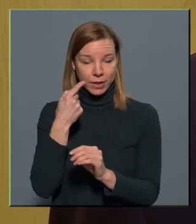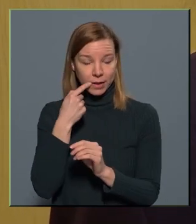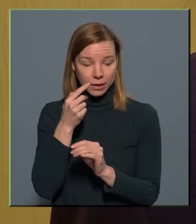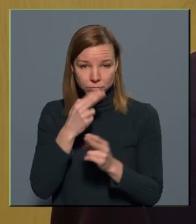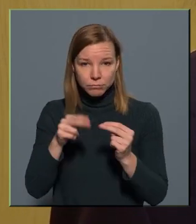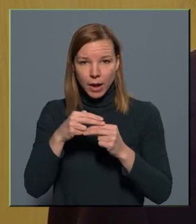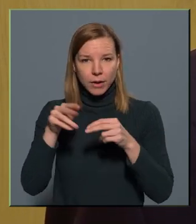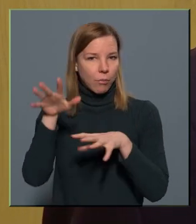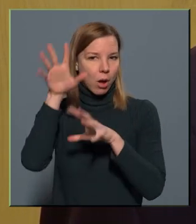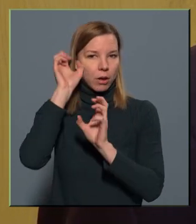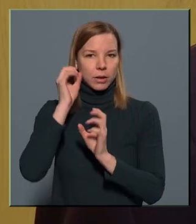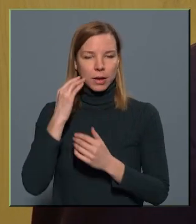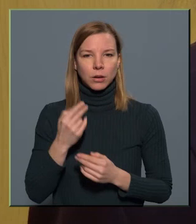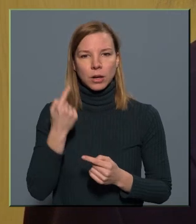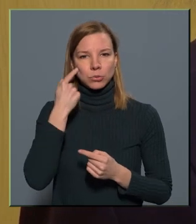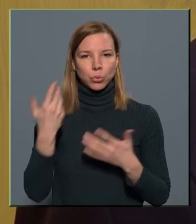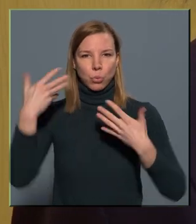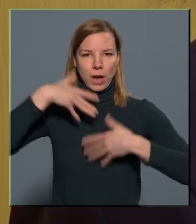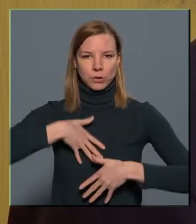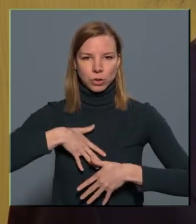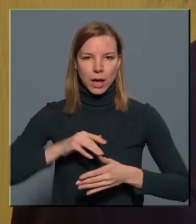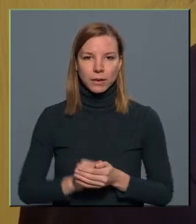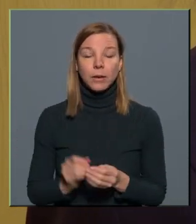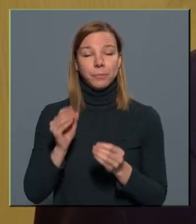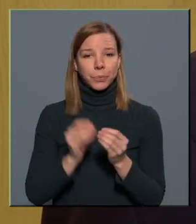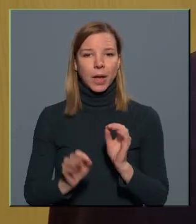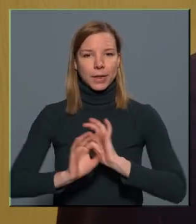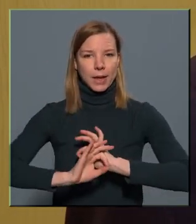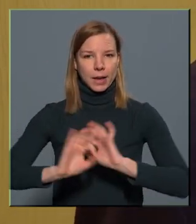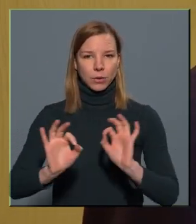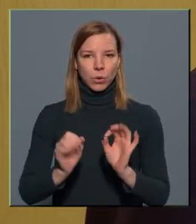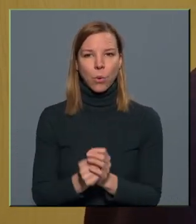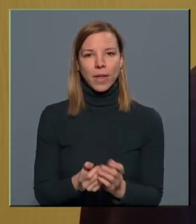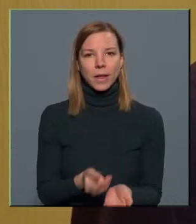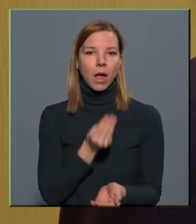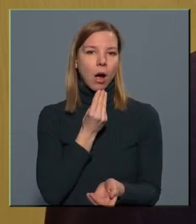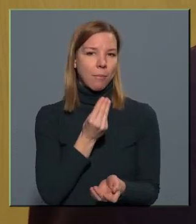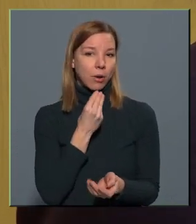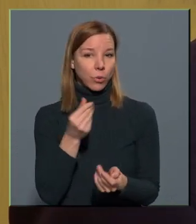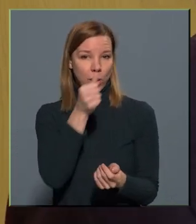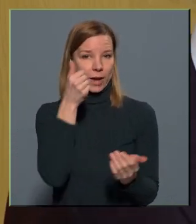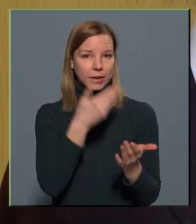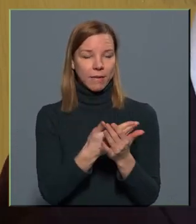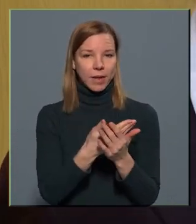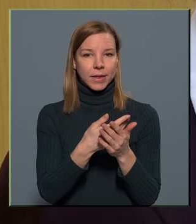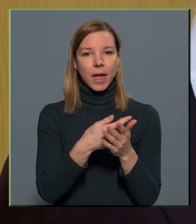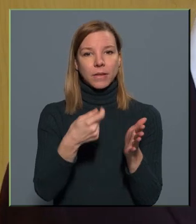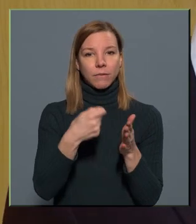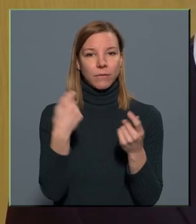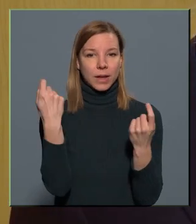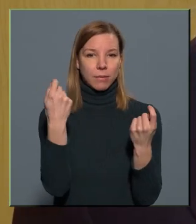inkább tudjuk elsajátítani, és ezért is jók ezek az amatőrnek nevezett filmszemlék, mert itt is találkoztunk